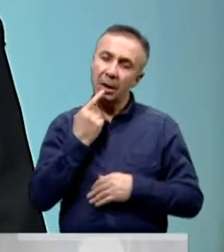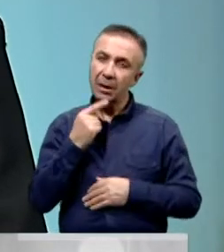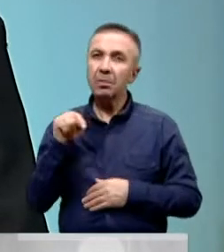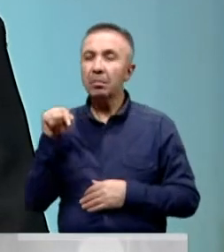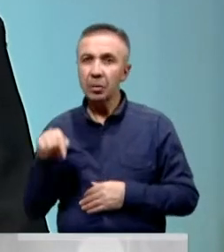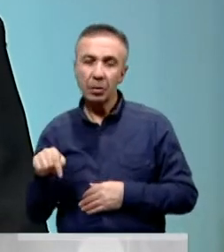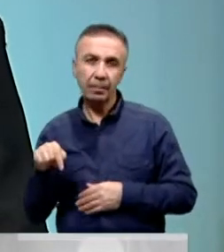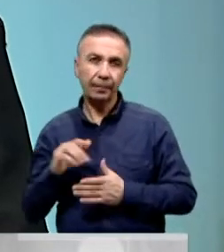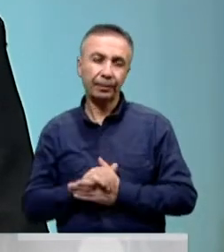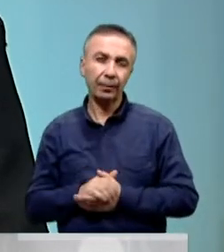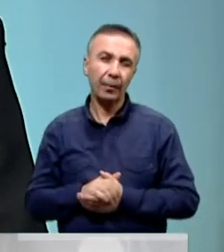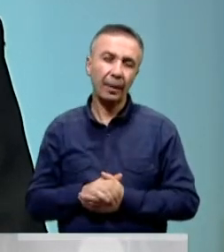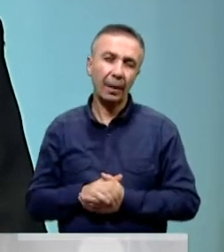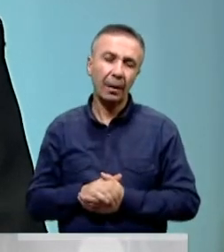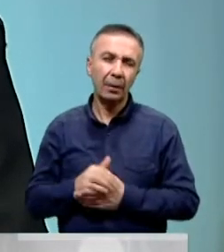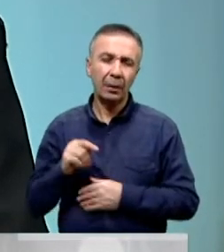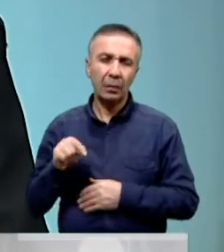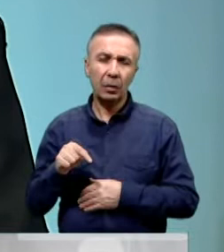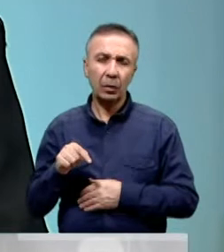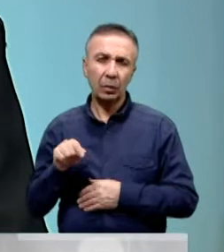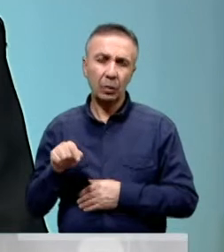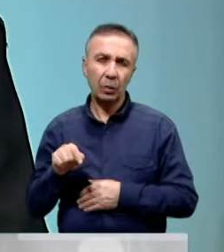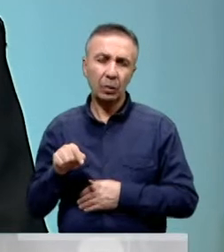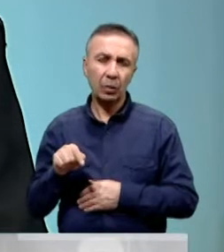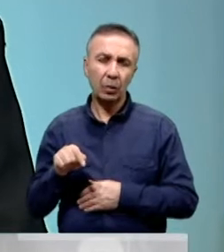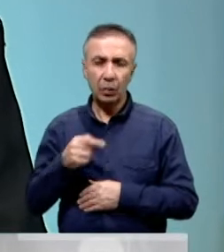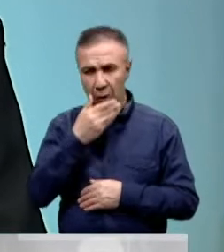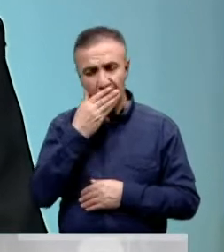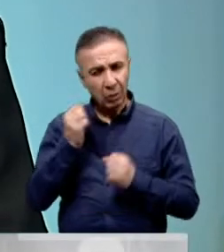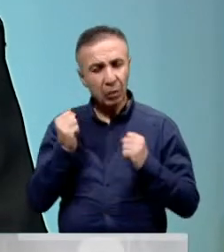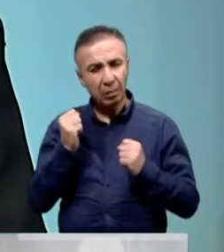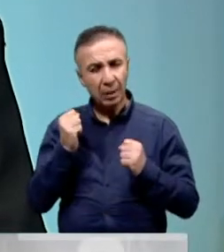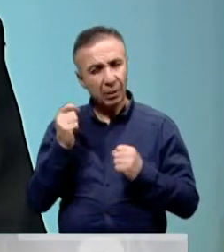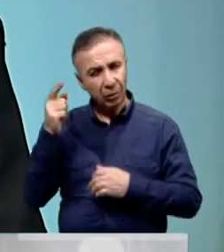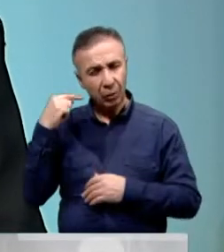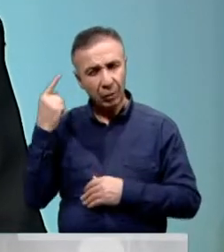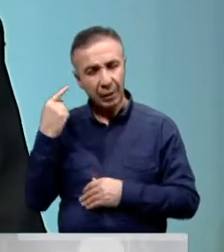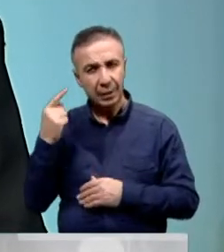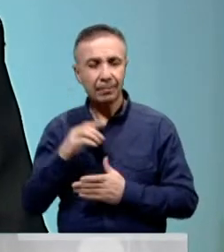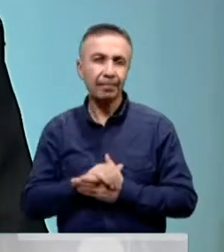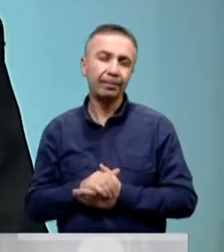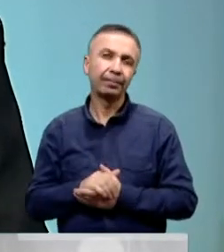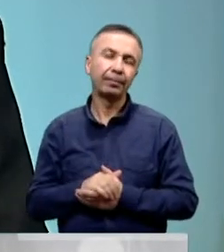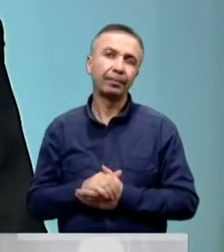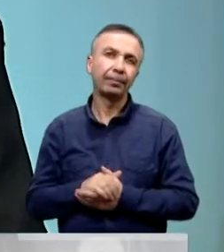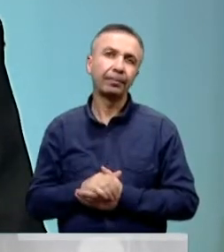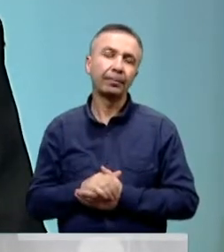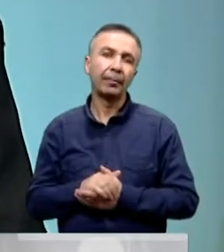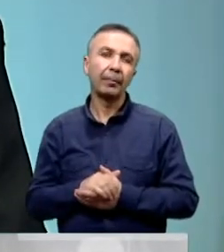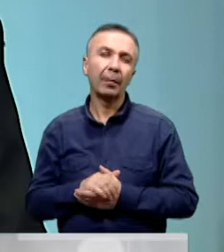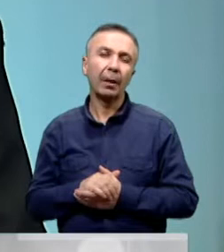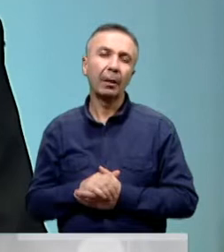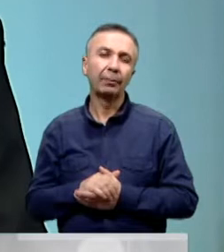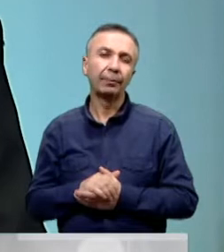bugün ki oruç kastınız şey olmak kaydıyla, yani bu şer'i